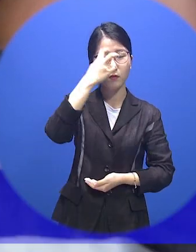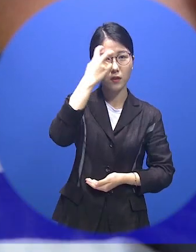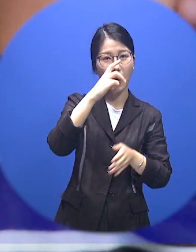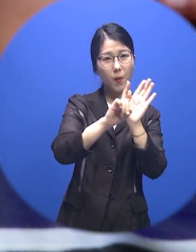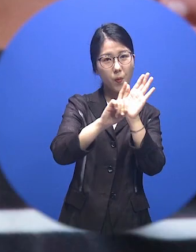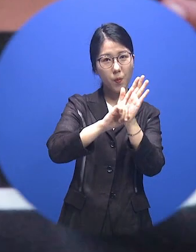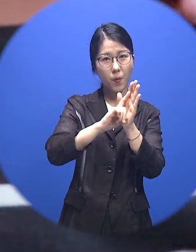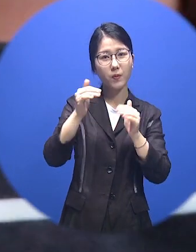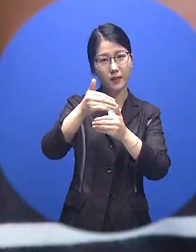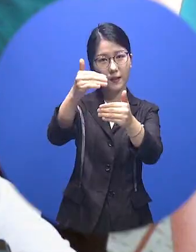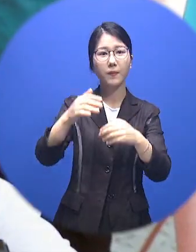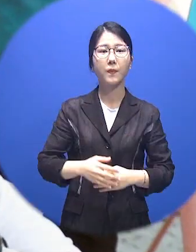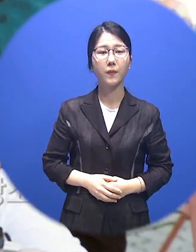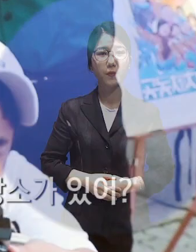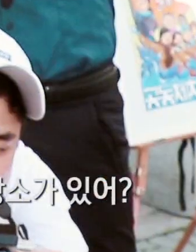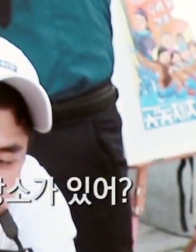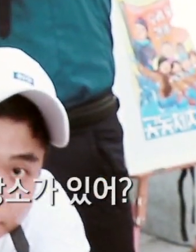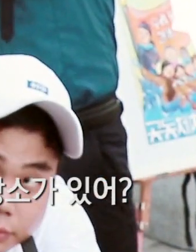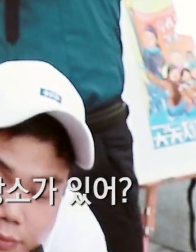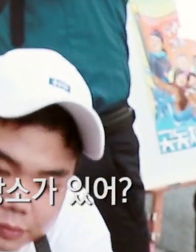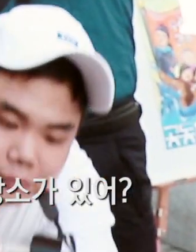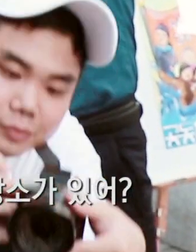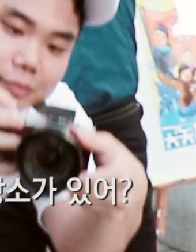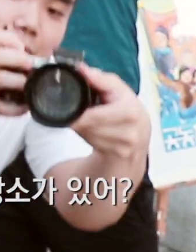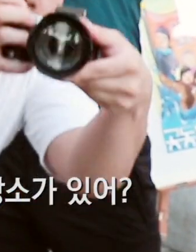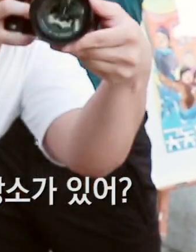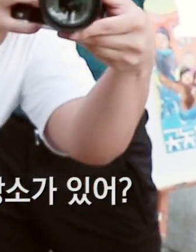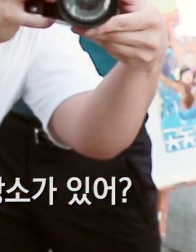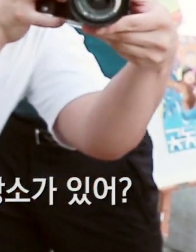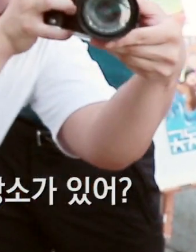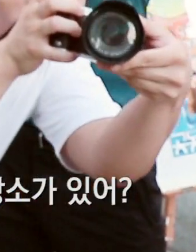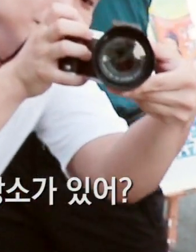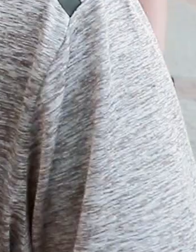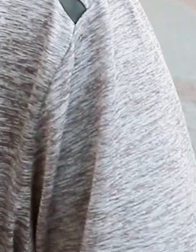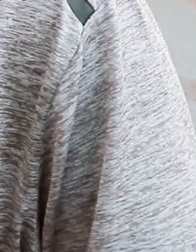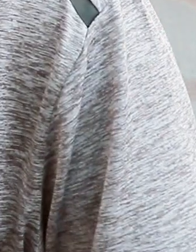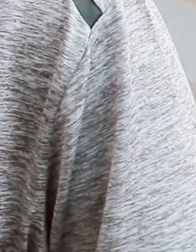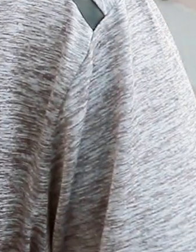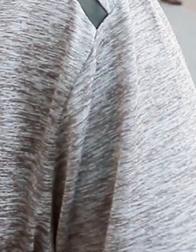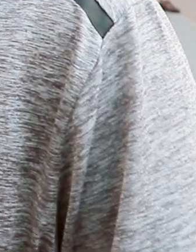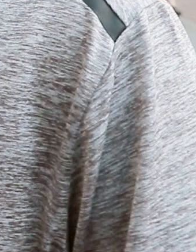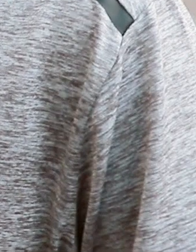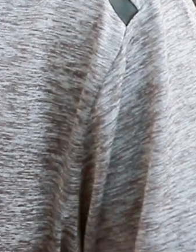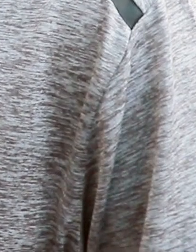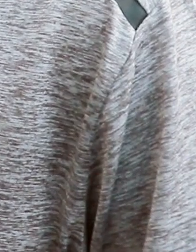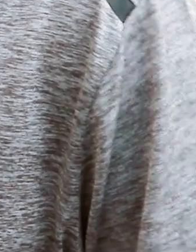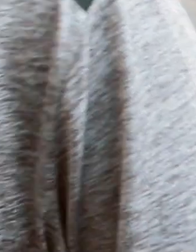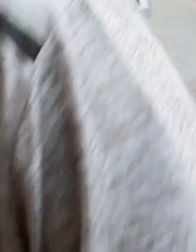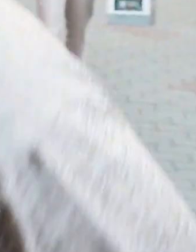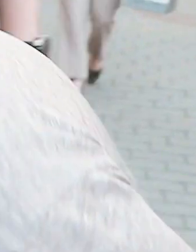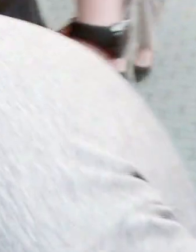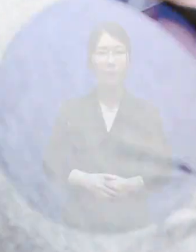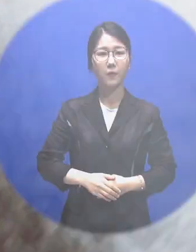캠페인이 진행됐습니다. 너가 평소에 불안감을 느끼는 장소가 있어? 학생이? 다 적어봐. 원하는 곳을 적으면 돼.